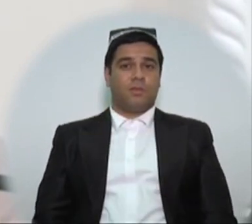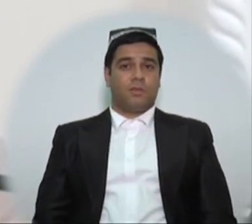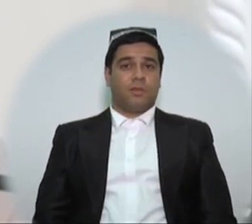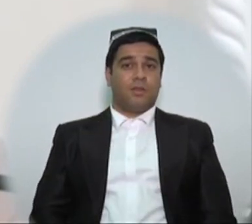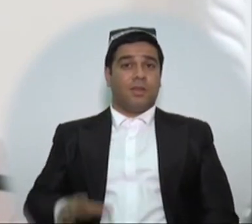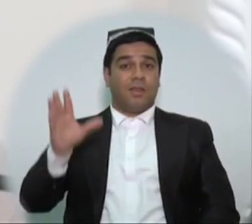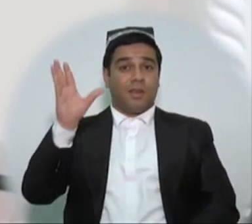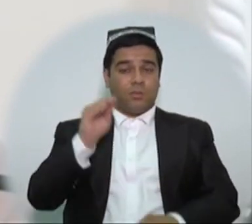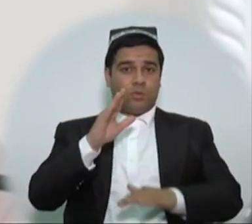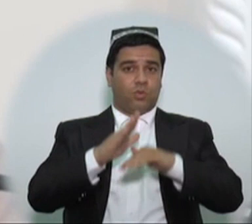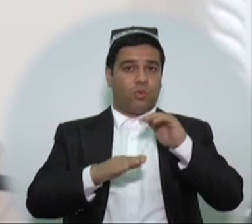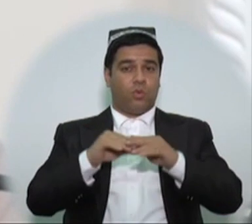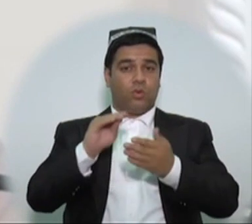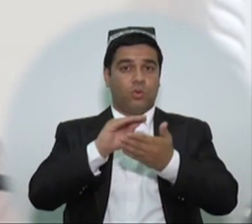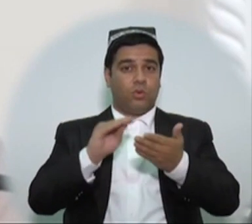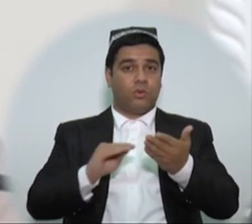Hammasi qo'l yozma.